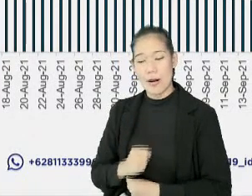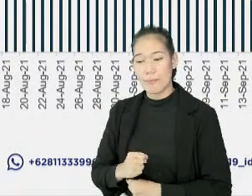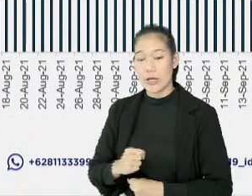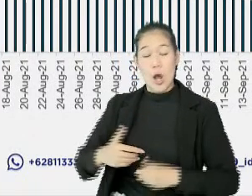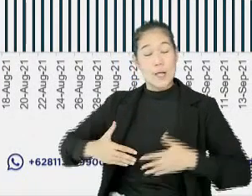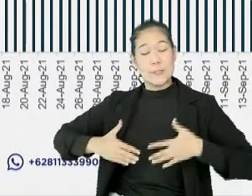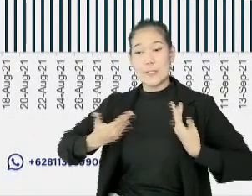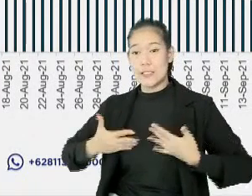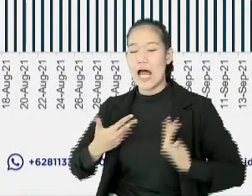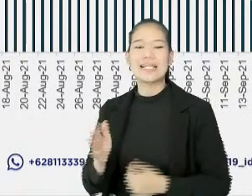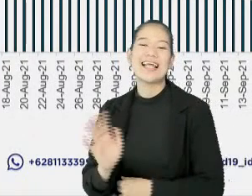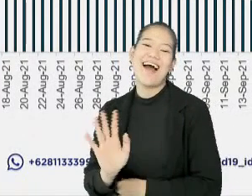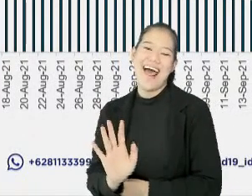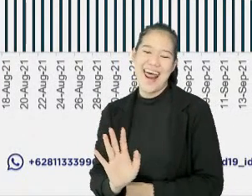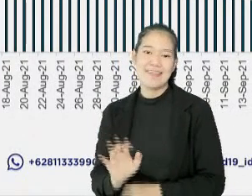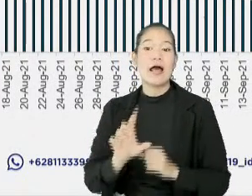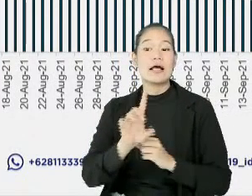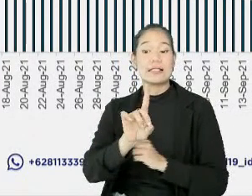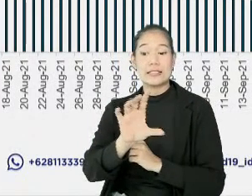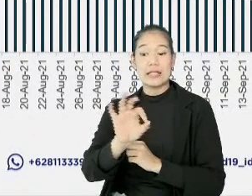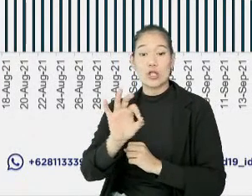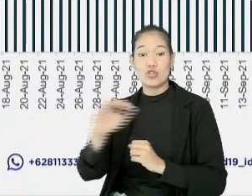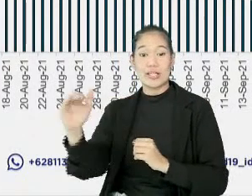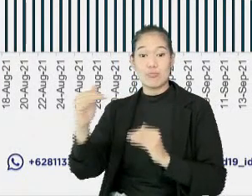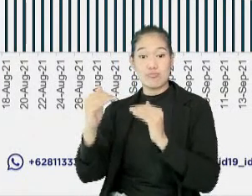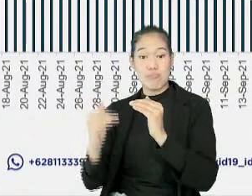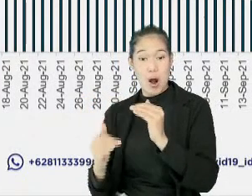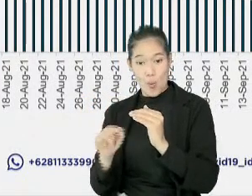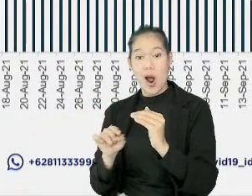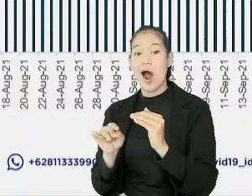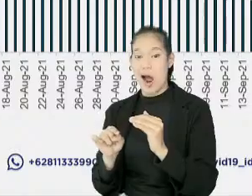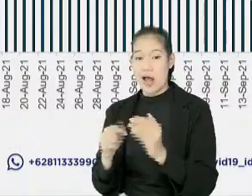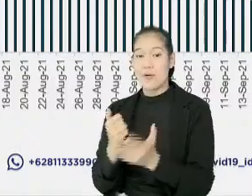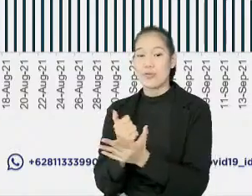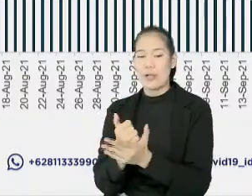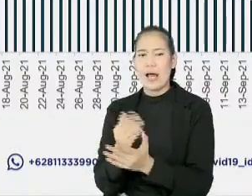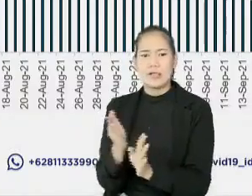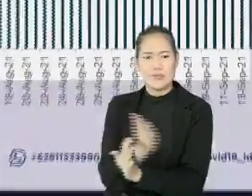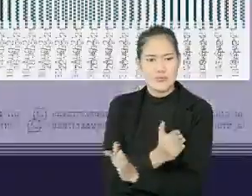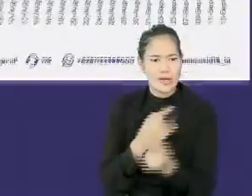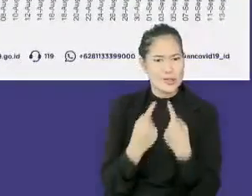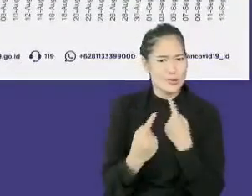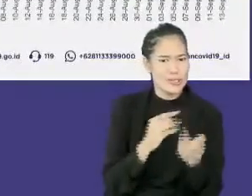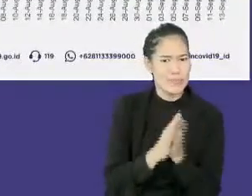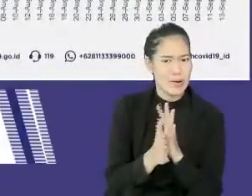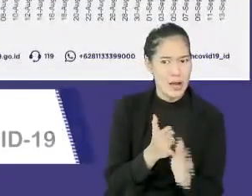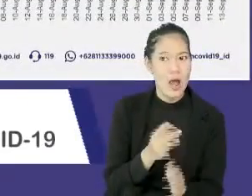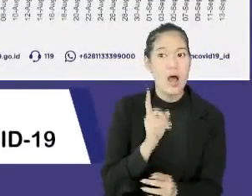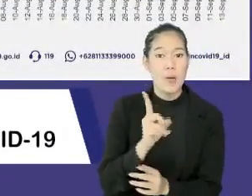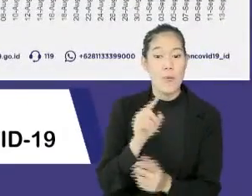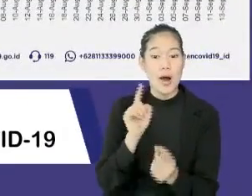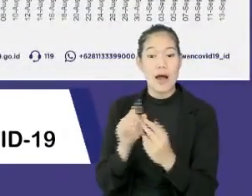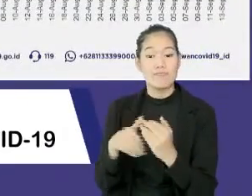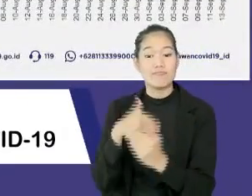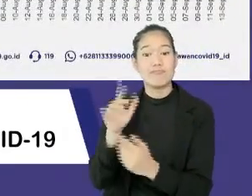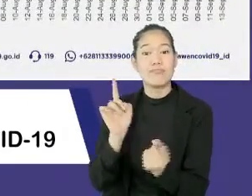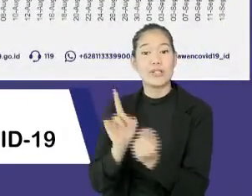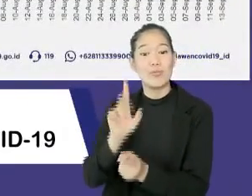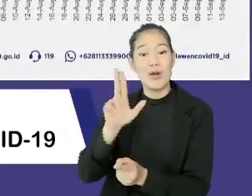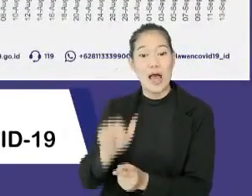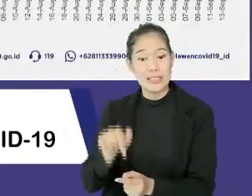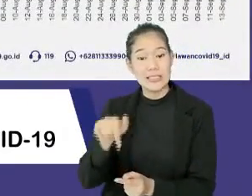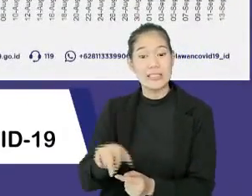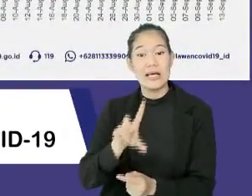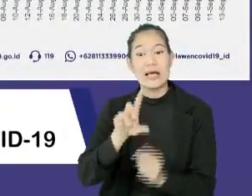berpuas diri meskipun sudah dibawa 100.000 kemarin kita diskusi rectura saya kita berharap bahwa nanti pada pesawat pertemuan selanjutnya udah bisa